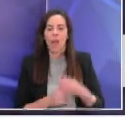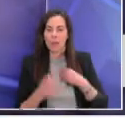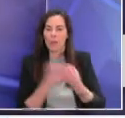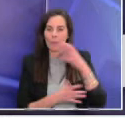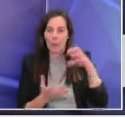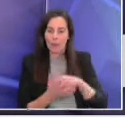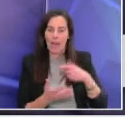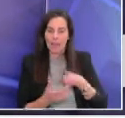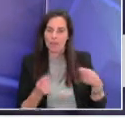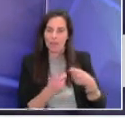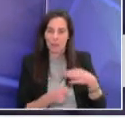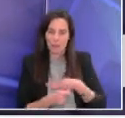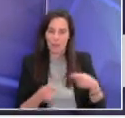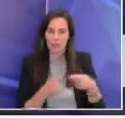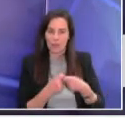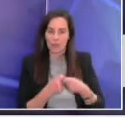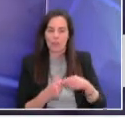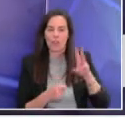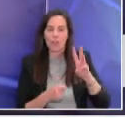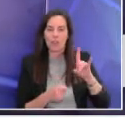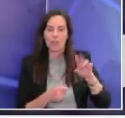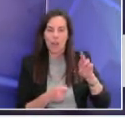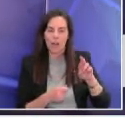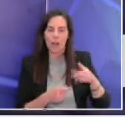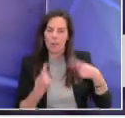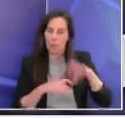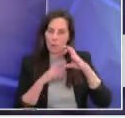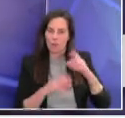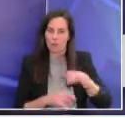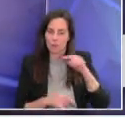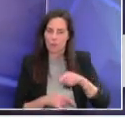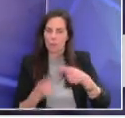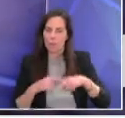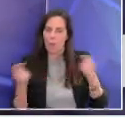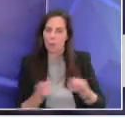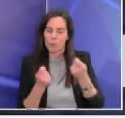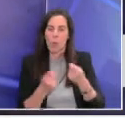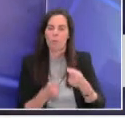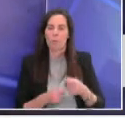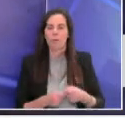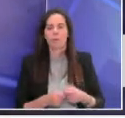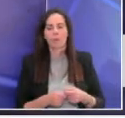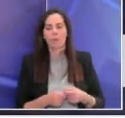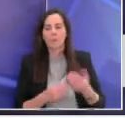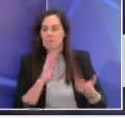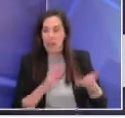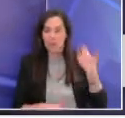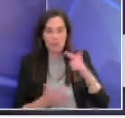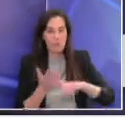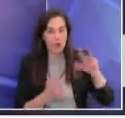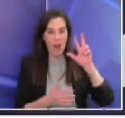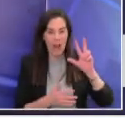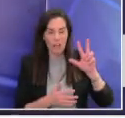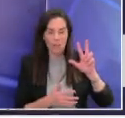האתר הזה, אני ושותף שלי. שותף שלי קוראים לו שחר סטי, הוא מגיע מתחום התקשורת, אני מגיע מתחום הפרסום, מענף הפרסום. לפני